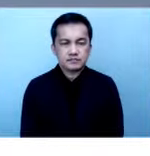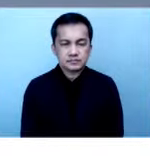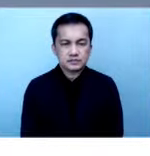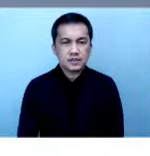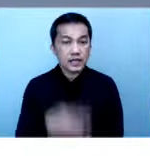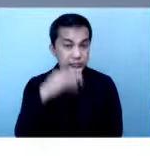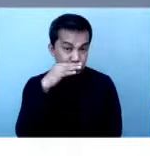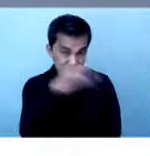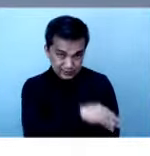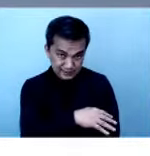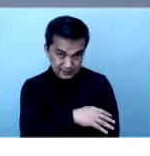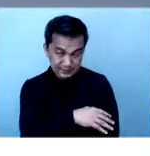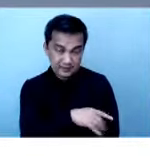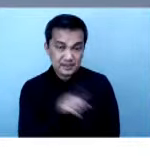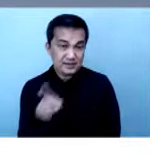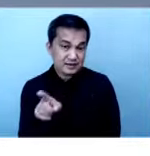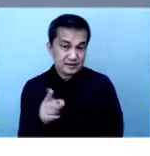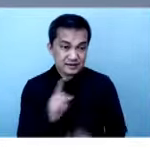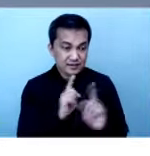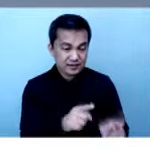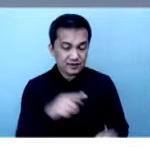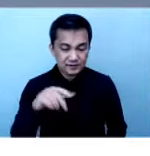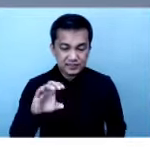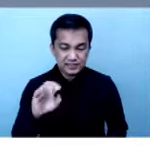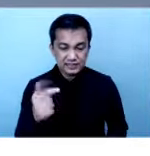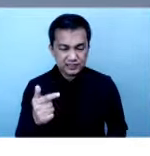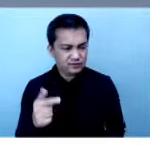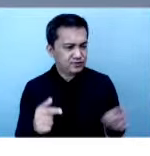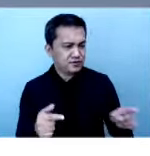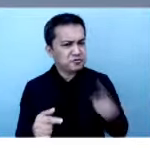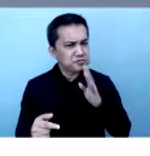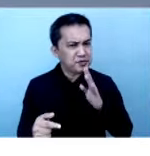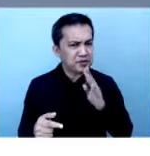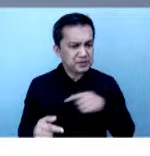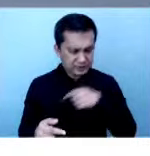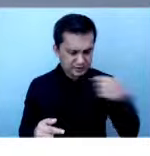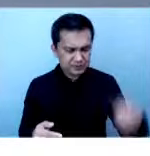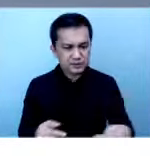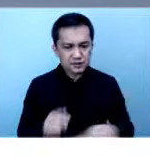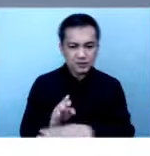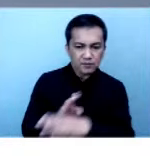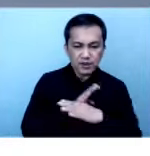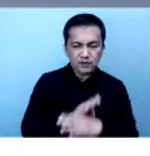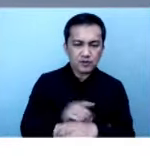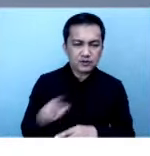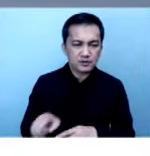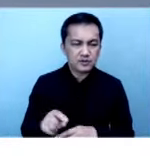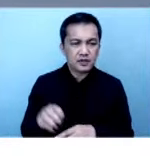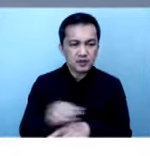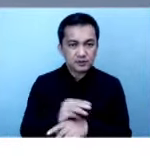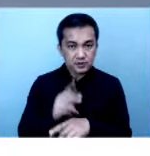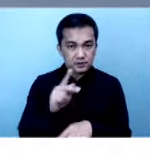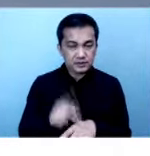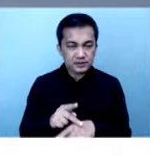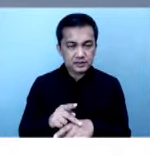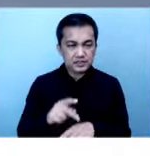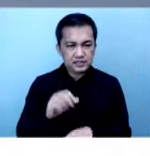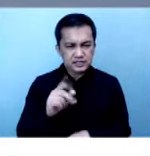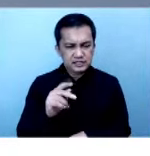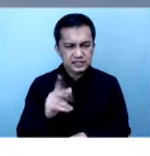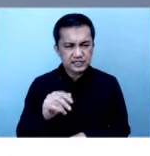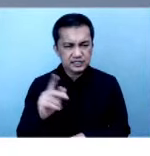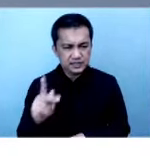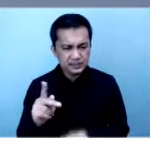Kasinungalingan, yan ang sagot ng Philippine Coast Guard sa pahayag ng China na napigilan daw nila ang misyon ng Pilipinas sa Sandy Cay malapit sa